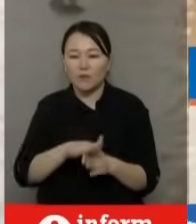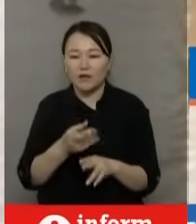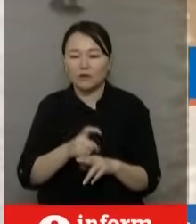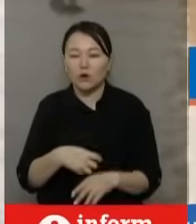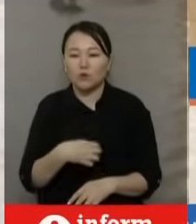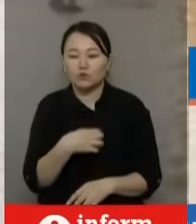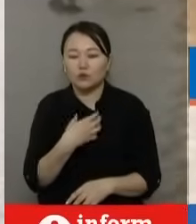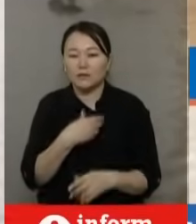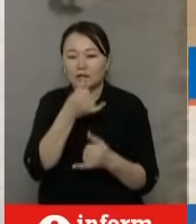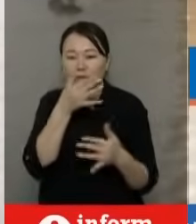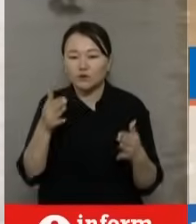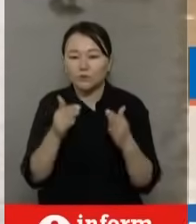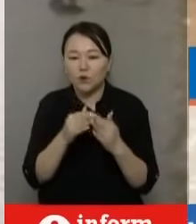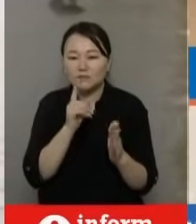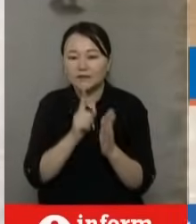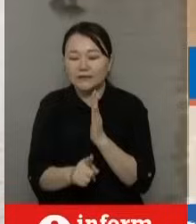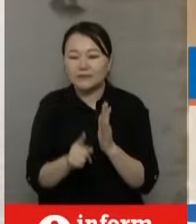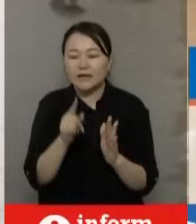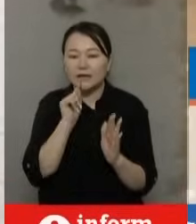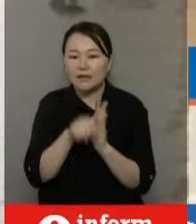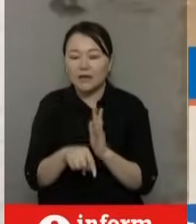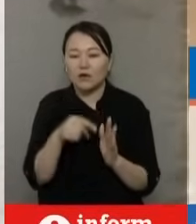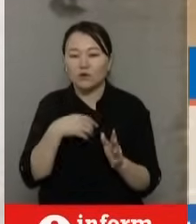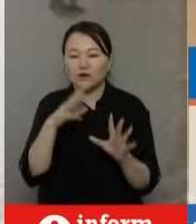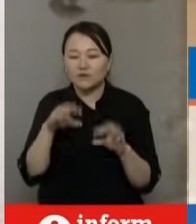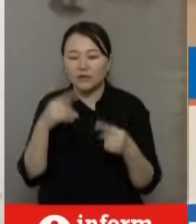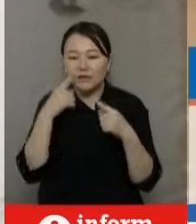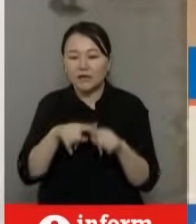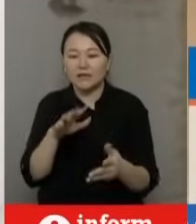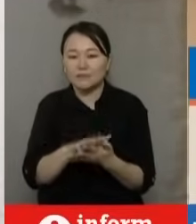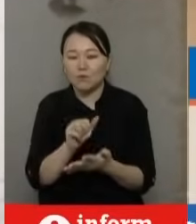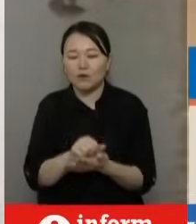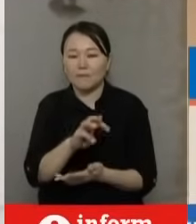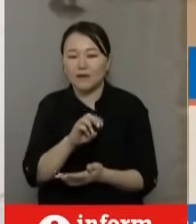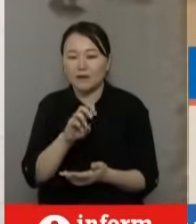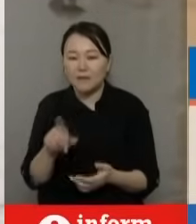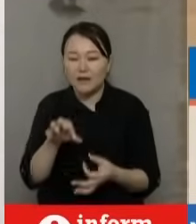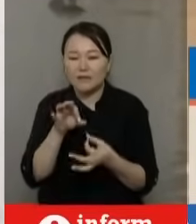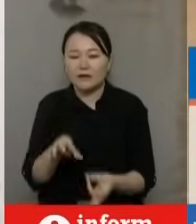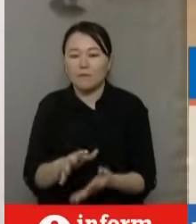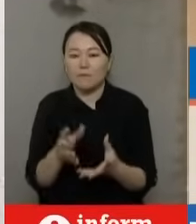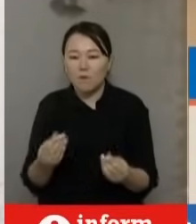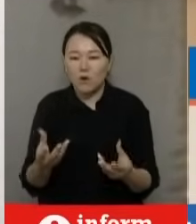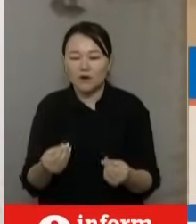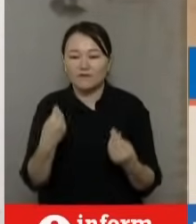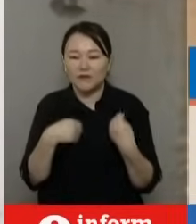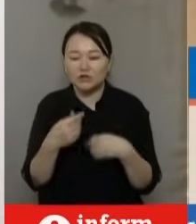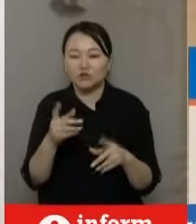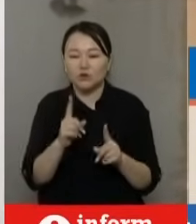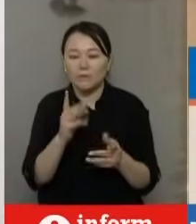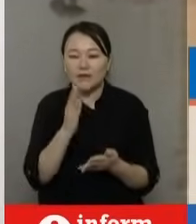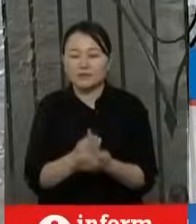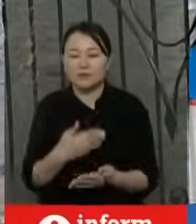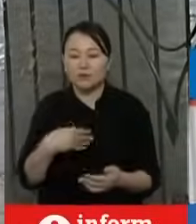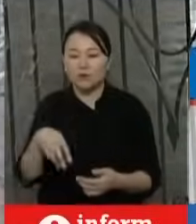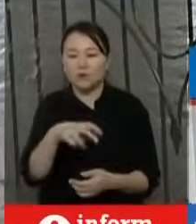ужас, мы не можем в дом зайти, у нас вся техника испортилась, мебель стоит, вещи, все. Мы вот в чем есть, потом